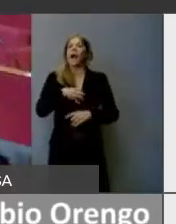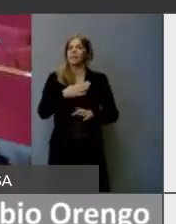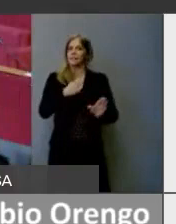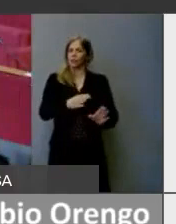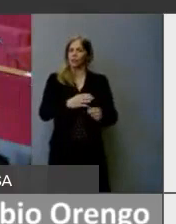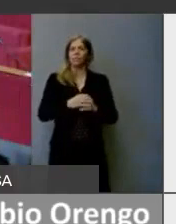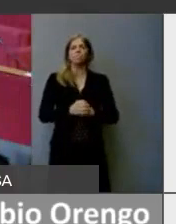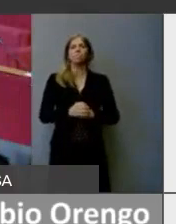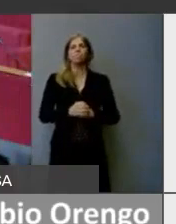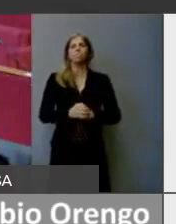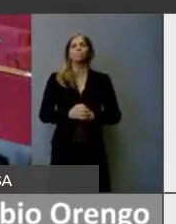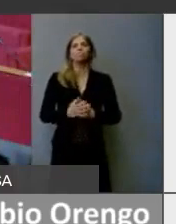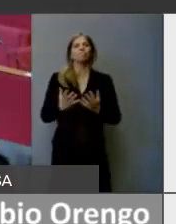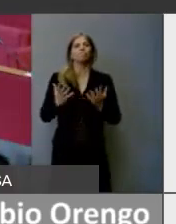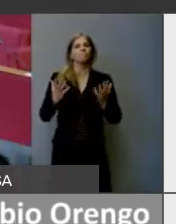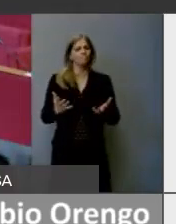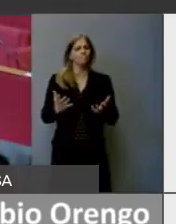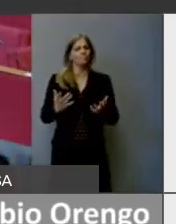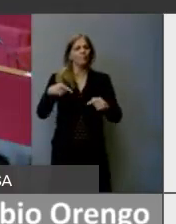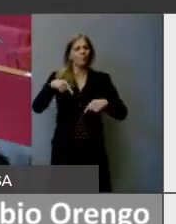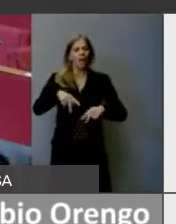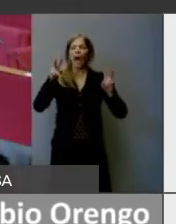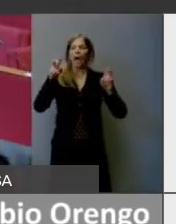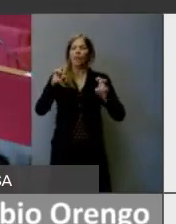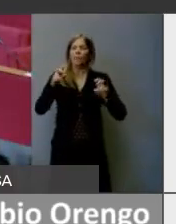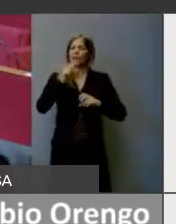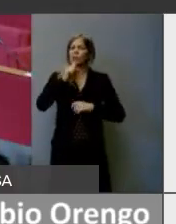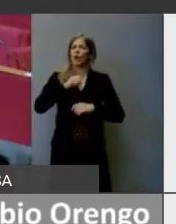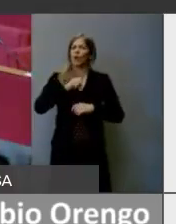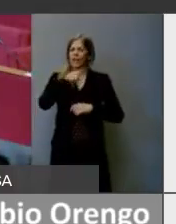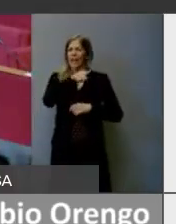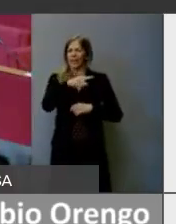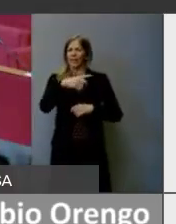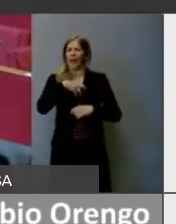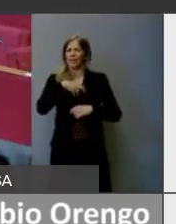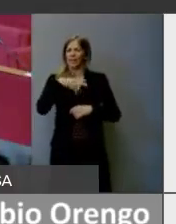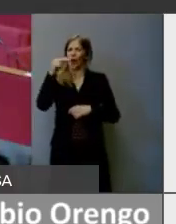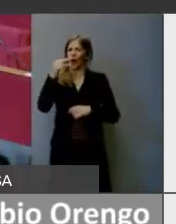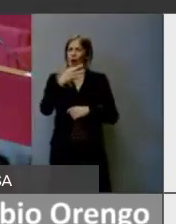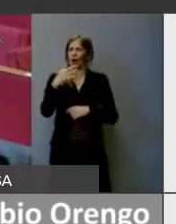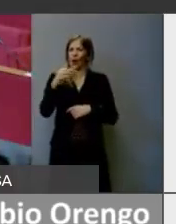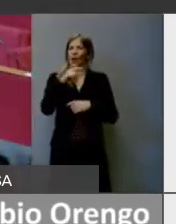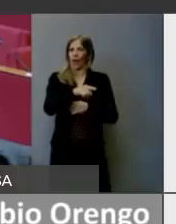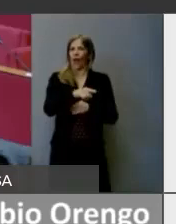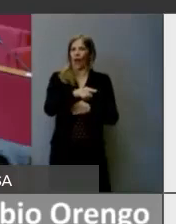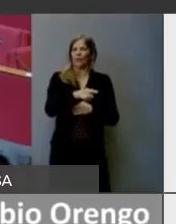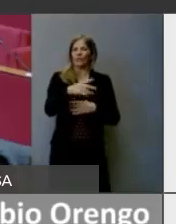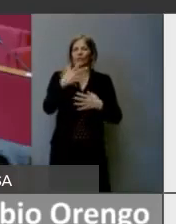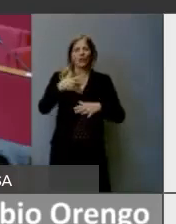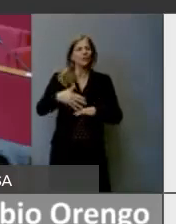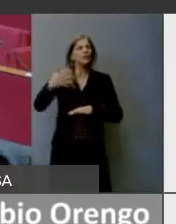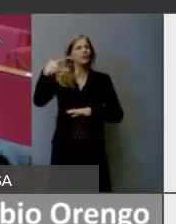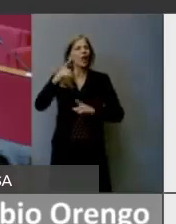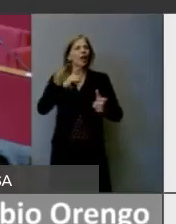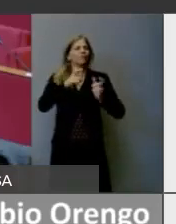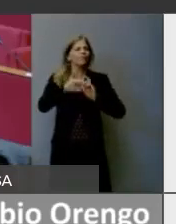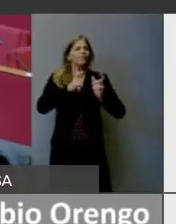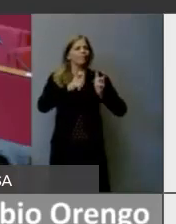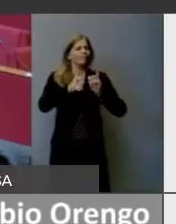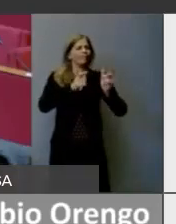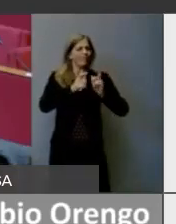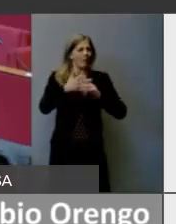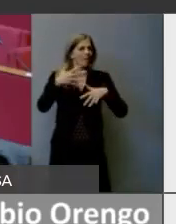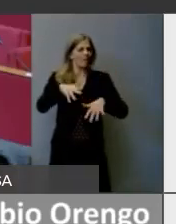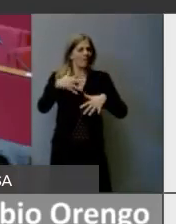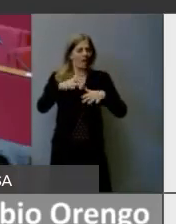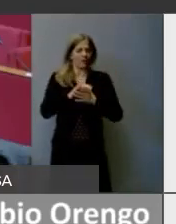sia conosciuta anche all'Assessore Campora, ci sono state diverse interlocuzioni con l'Assessorato,